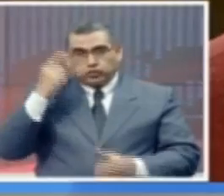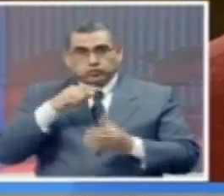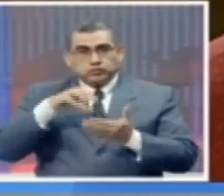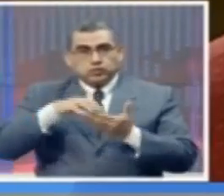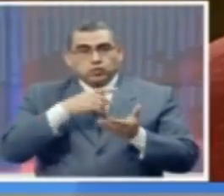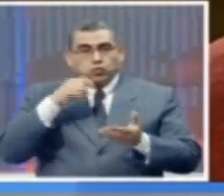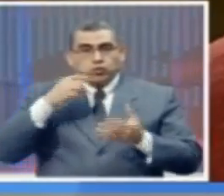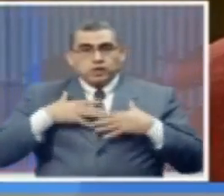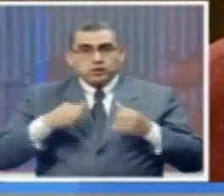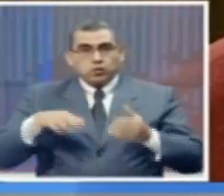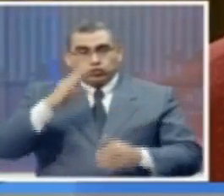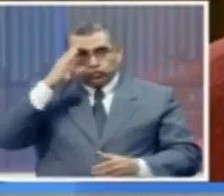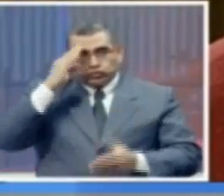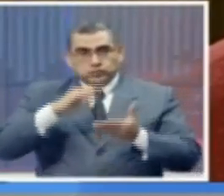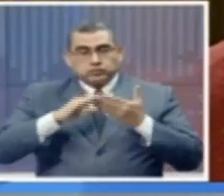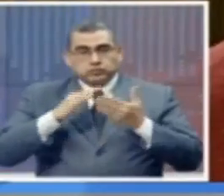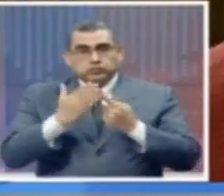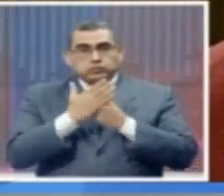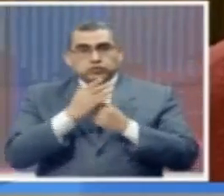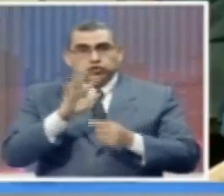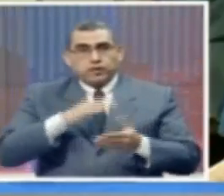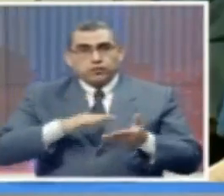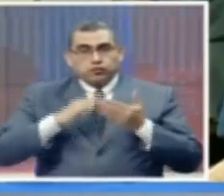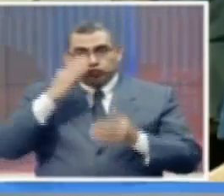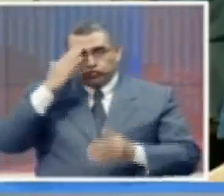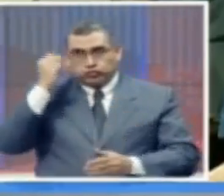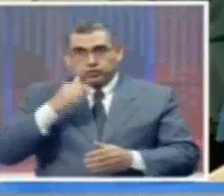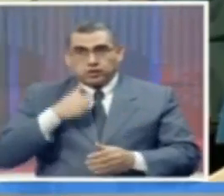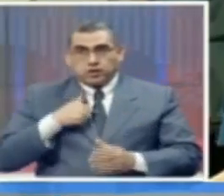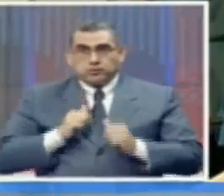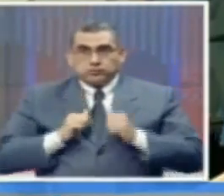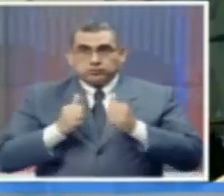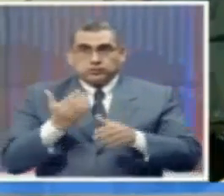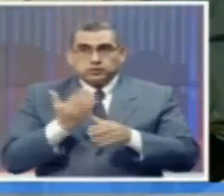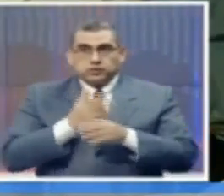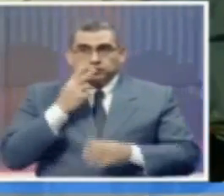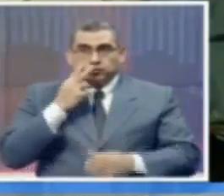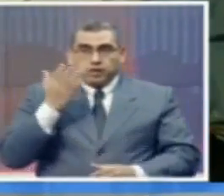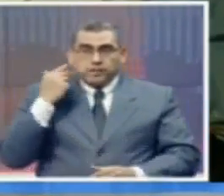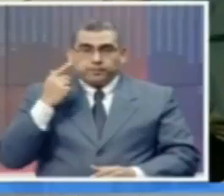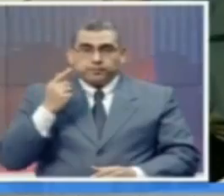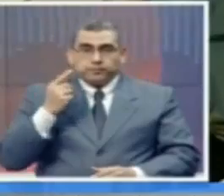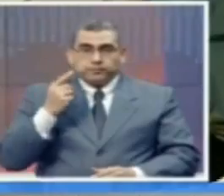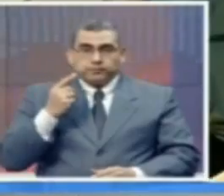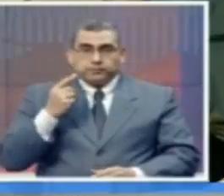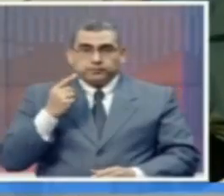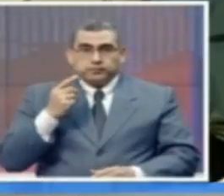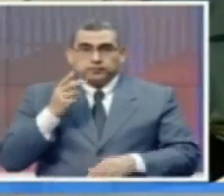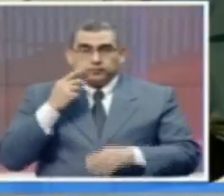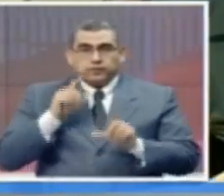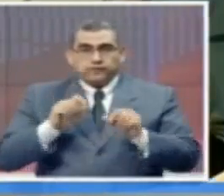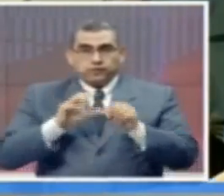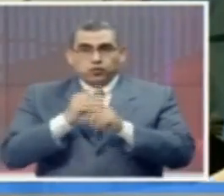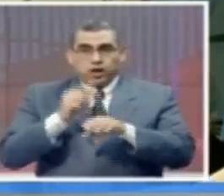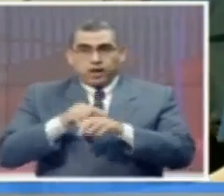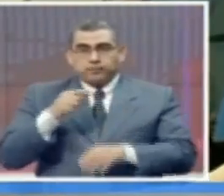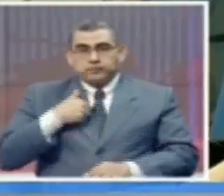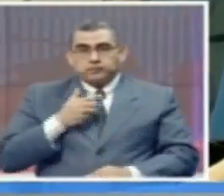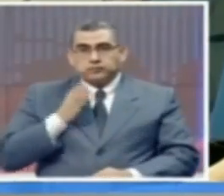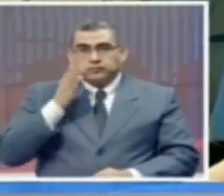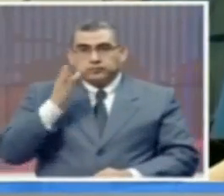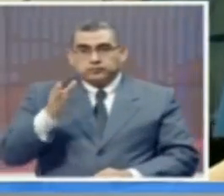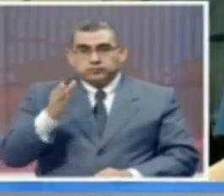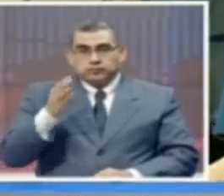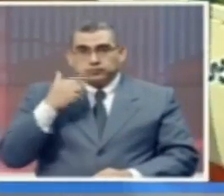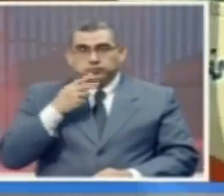في وزارة الصحة لاهتمامهم بالشعب. طبعا جيت هنا عشان قريبي كان عنده كورونا، وجيت عملت